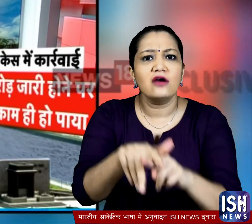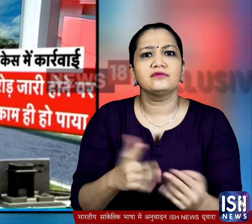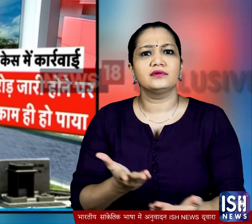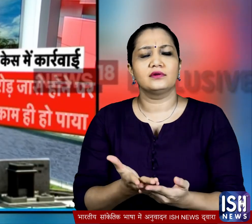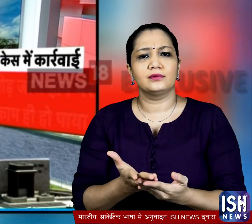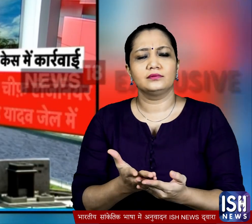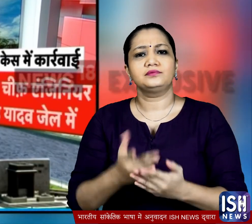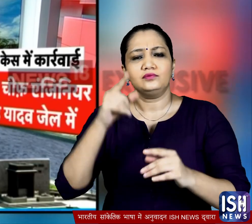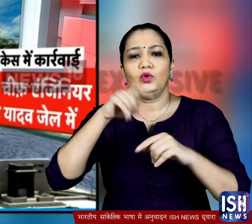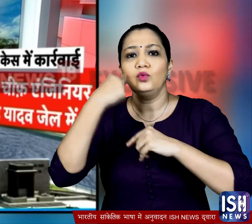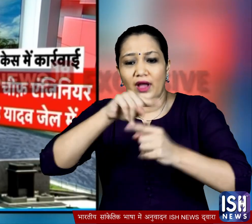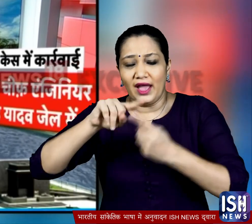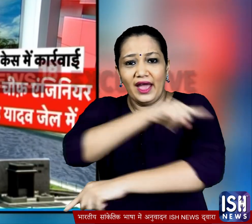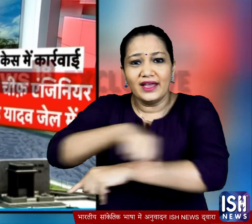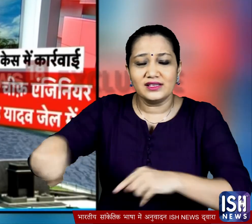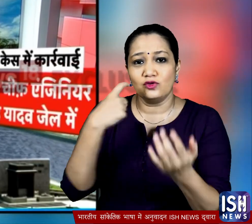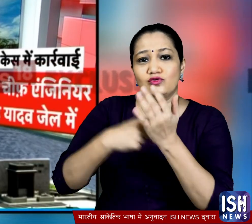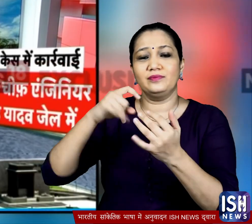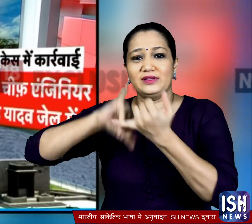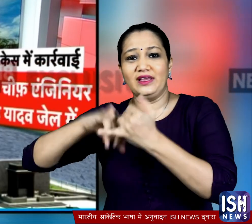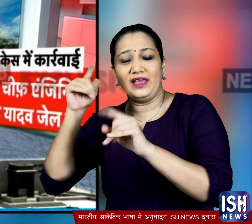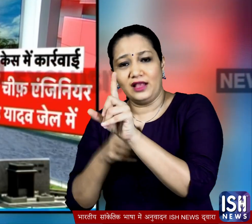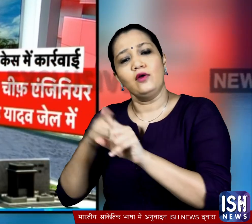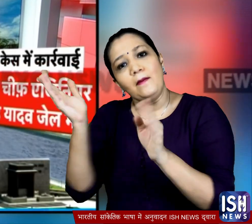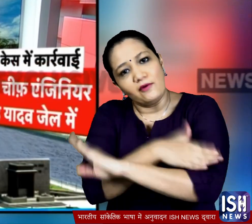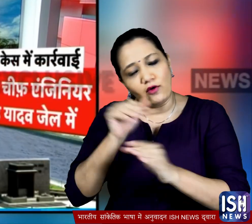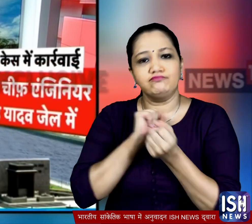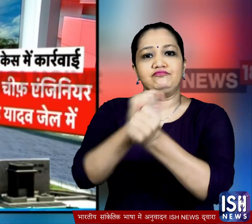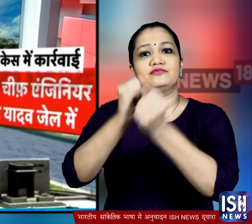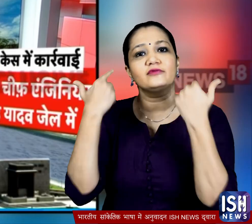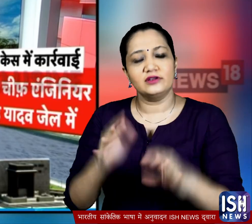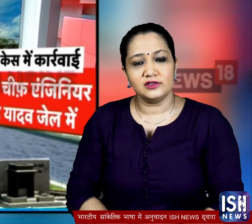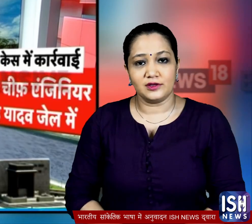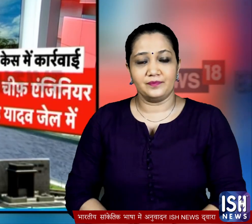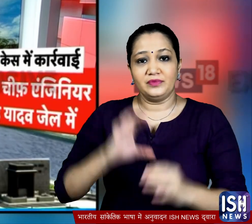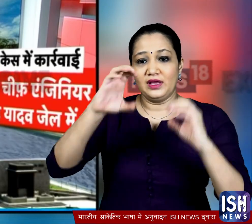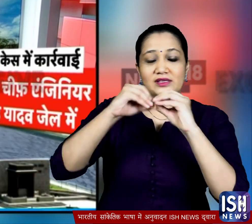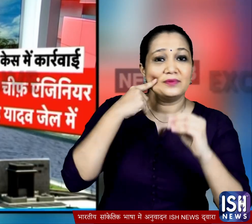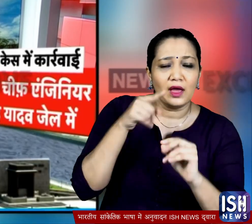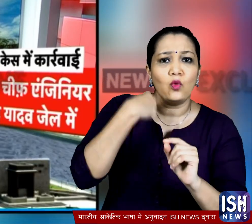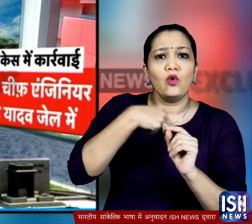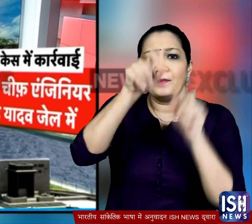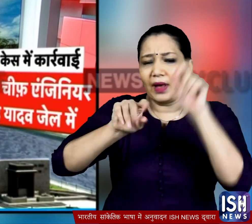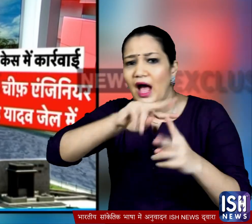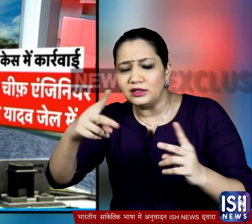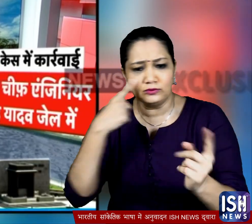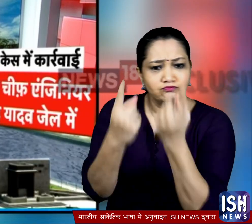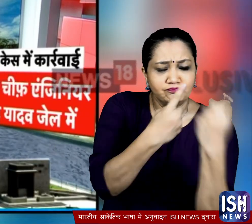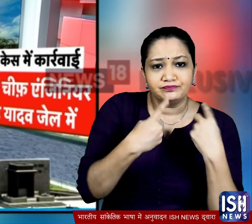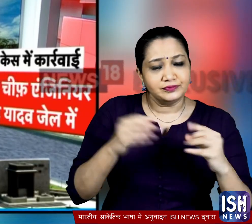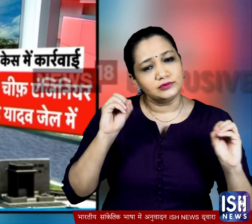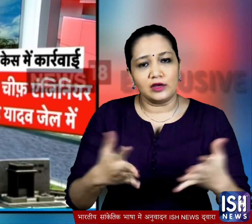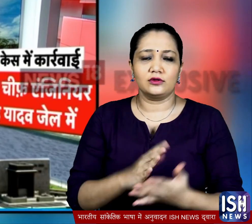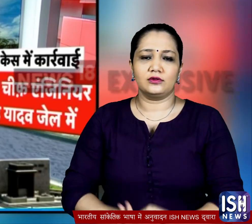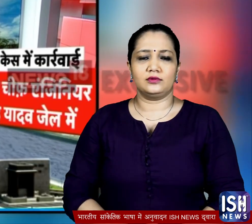पाया। इस प्रोजेक्ट के चीफ इंजीनियर रूप सिंह यादव पहले ही जेल में हैं और जब सीपीआई ने आरोपों के घेरे में आए बाकी लोगों पर कार्रवाई